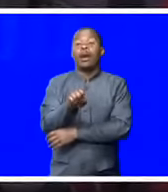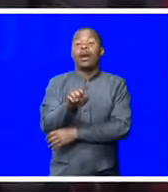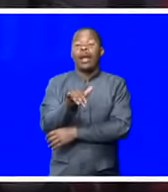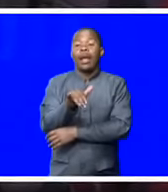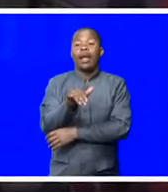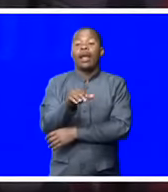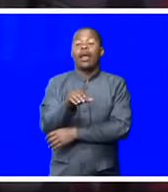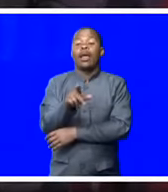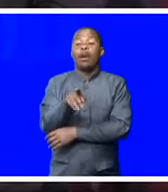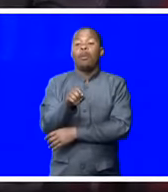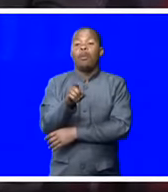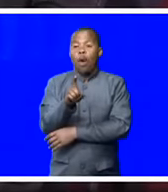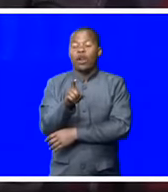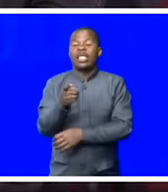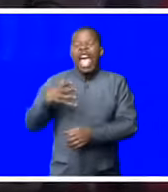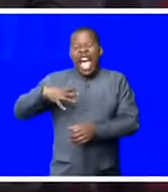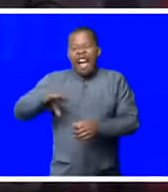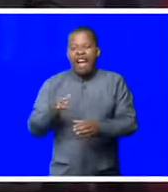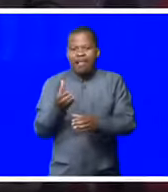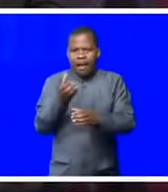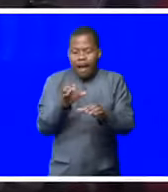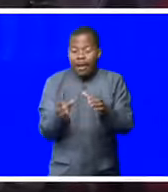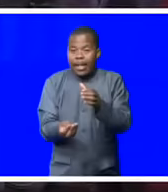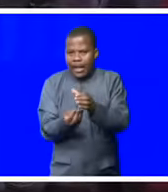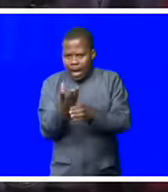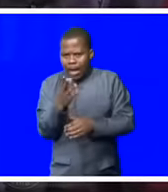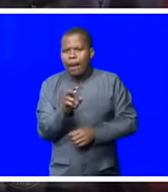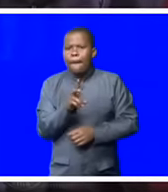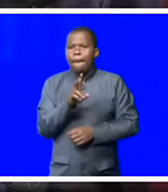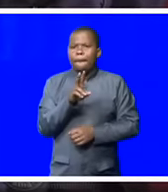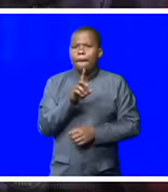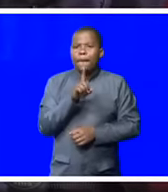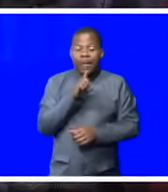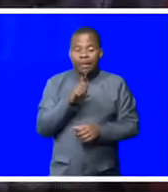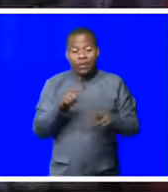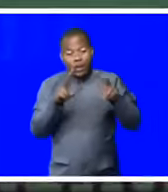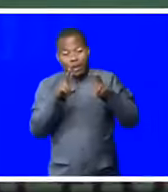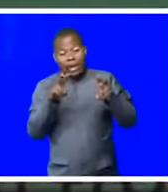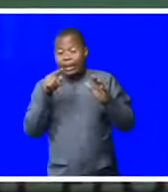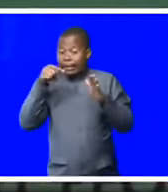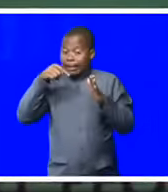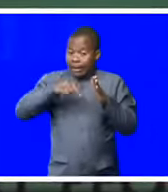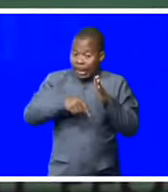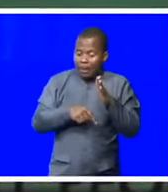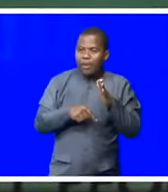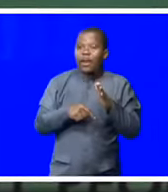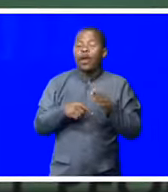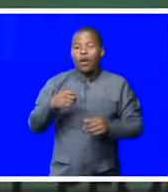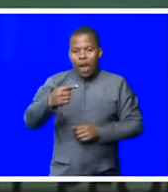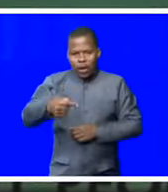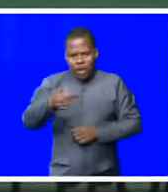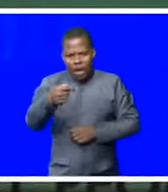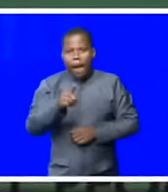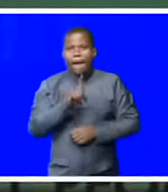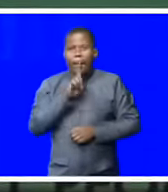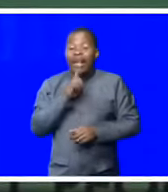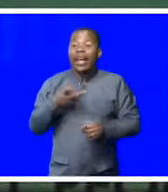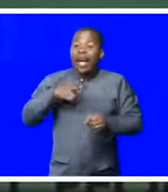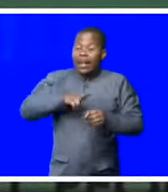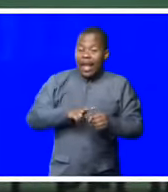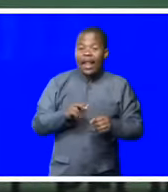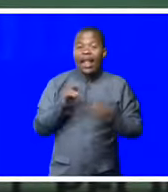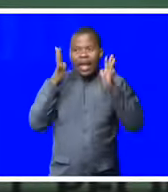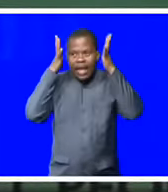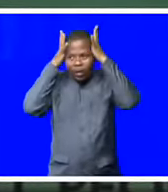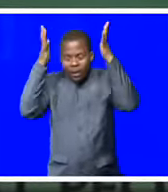sisabuka. Sesi alert kocha ke sisengacala kwenda lutho ngeke responda siba ready nje kutsi nakufika